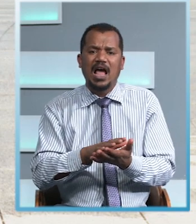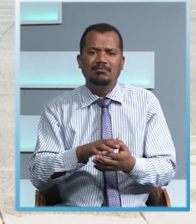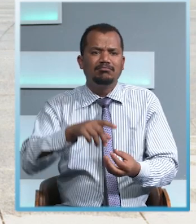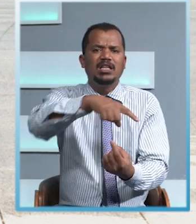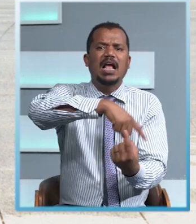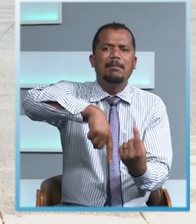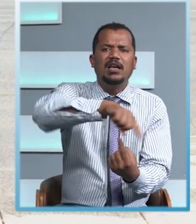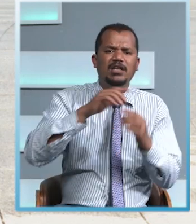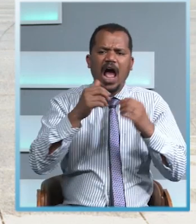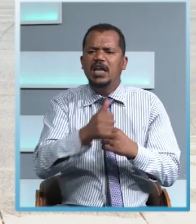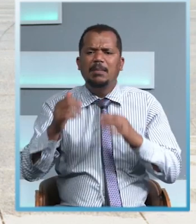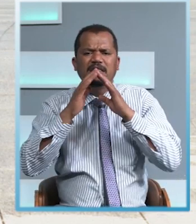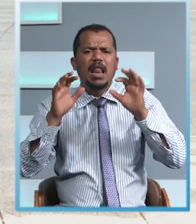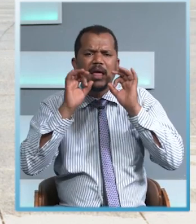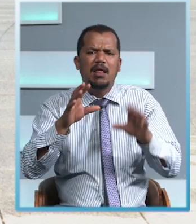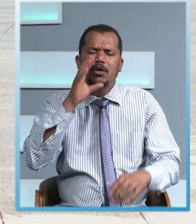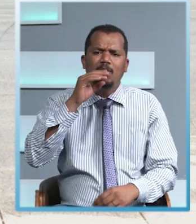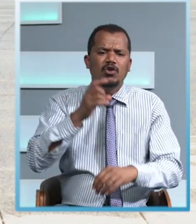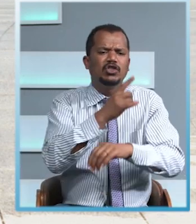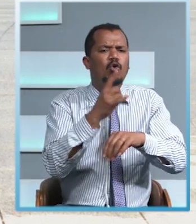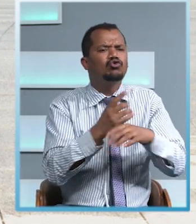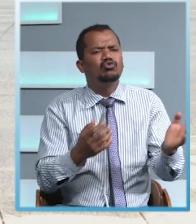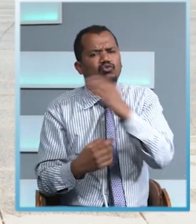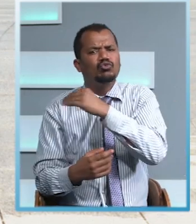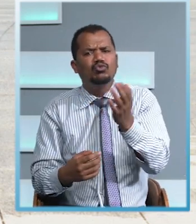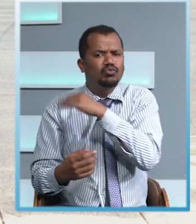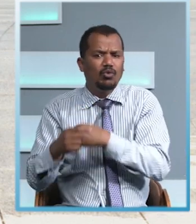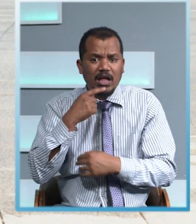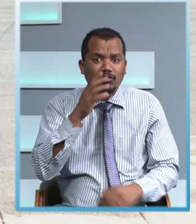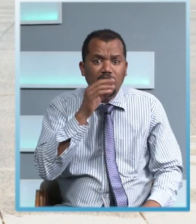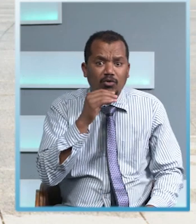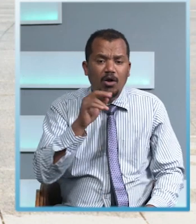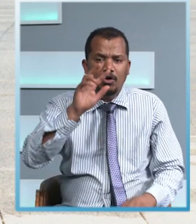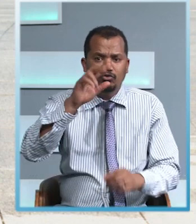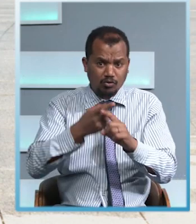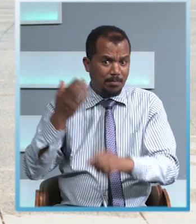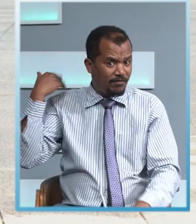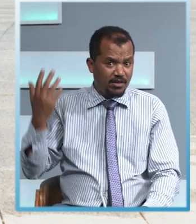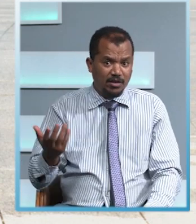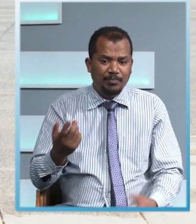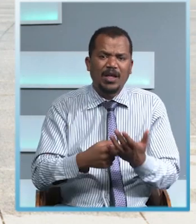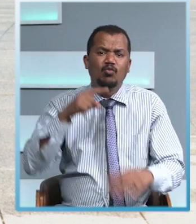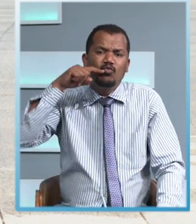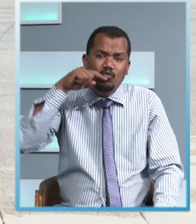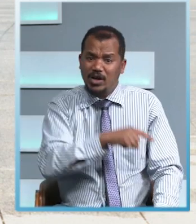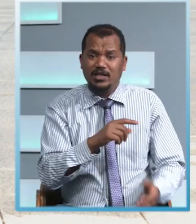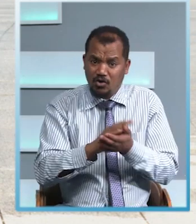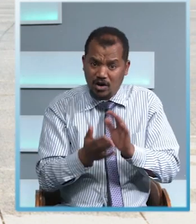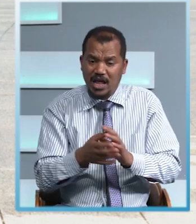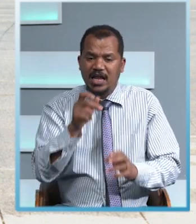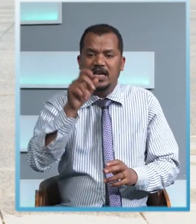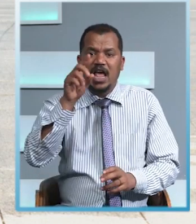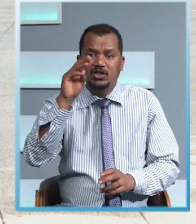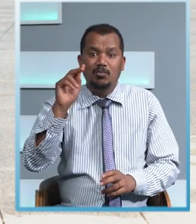በሽብርተኛዎች ወይም ተከባለች ሰላም አይደለችም ዜጎቻችን ውጡ ይያሉ ሲያሰሩ የነበሩት ሶስት ወር ይሆናል። ይሄ ውሸት